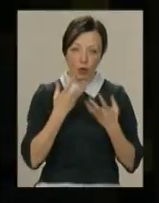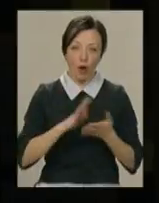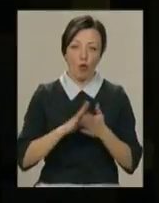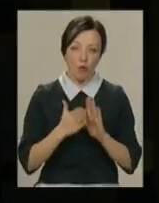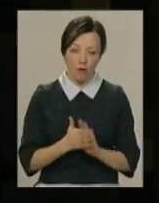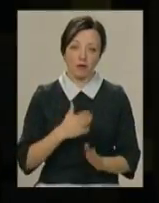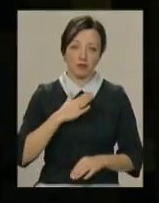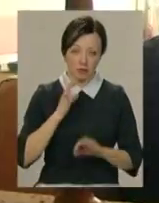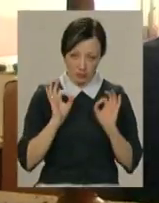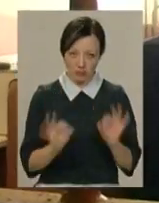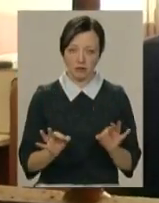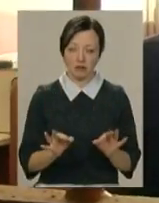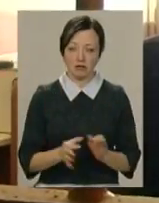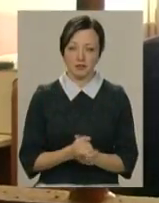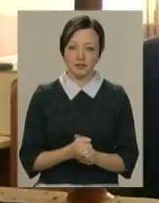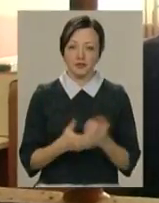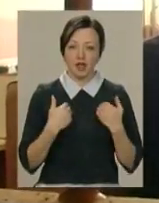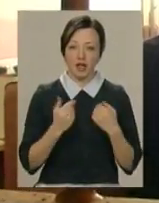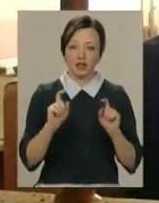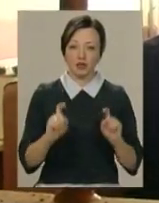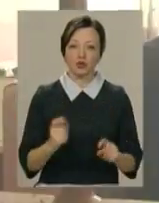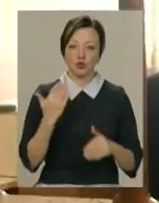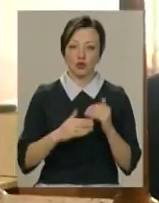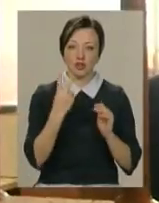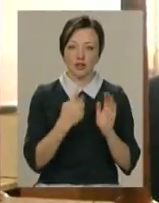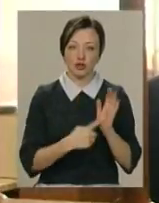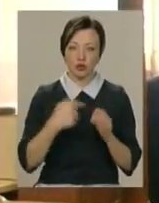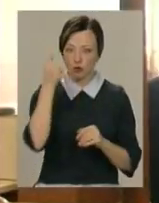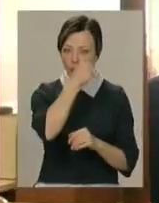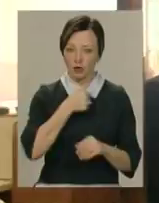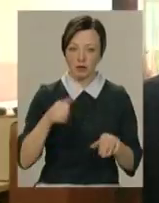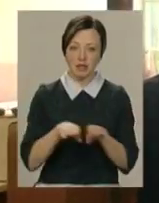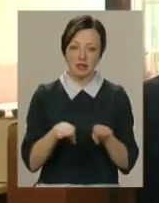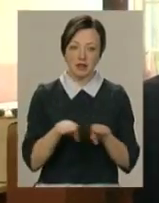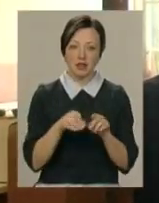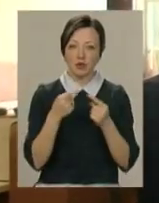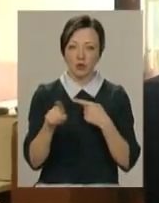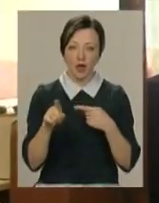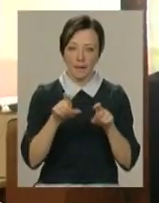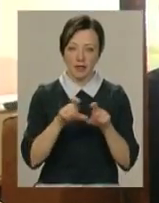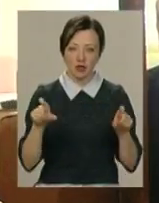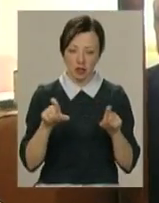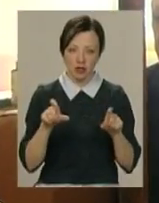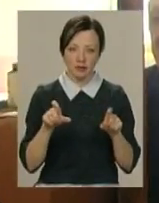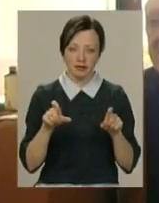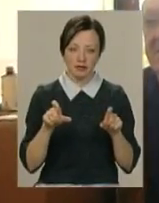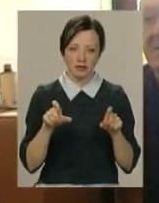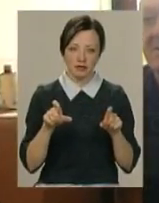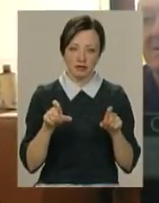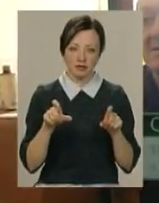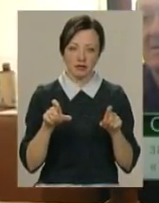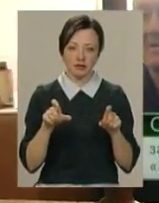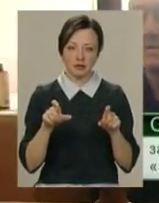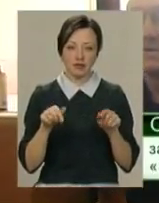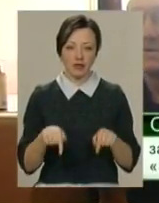умови пристойні. Я сиджу вже у 26-й рік по порівнянню з іншими учреждениями.